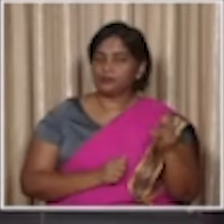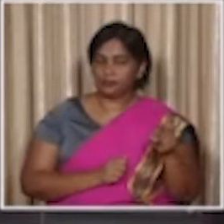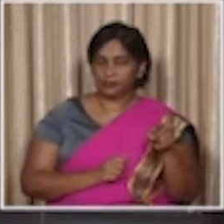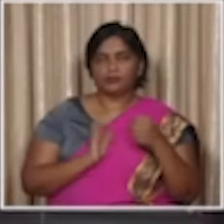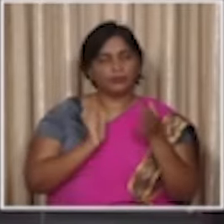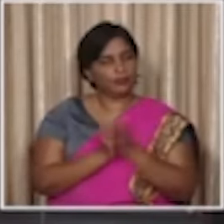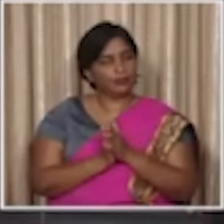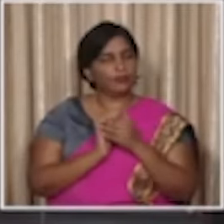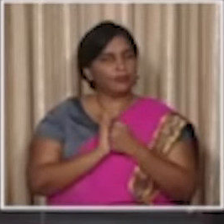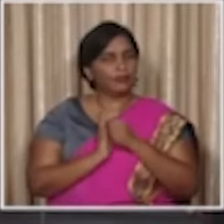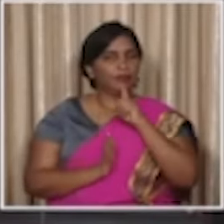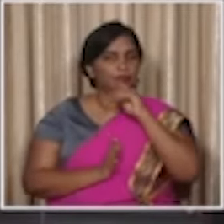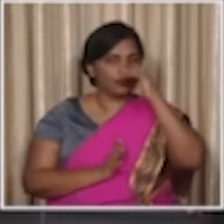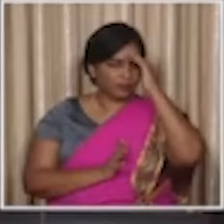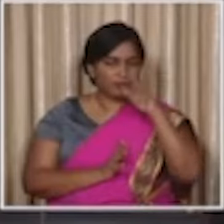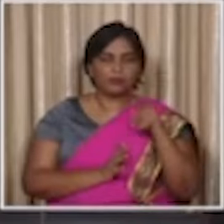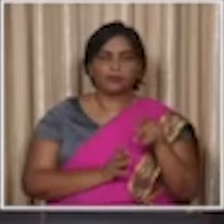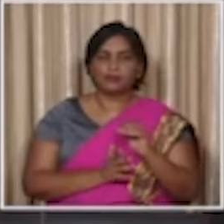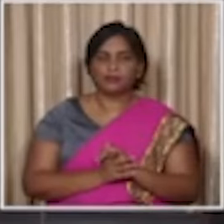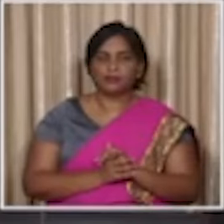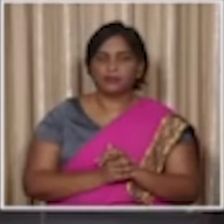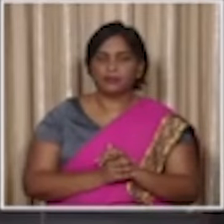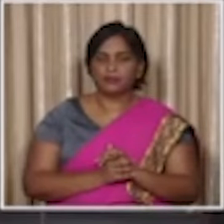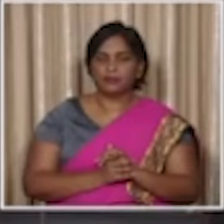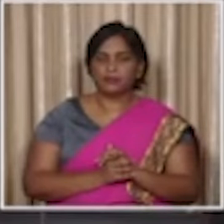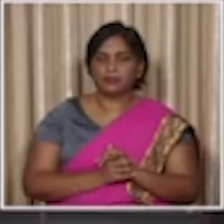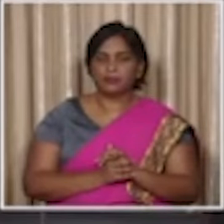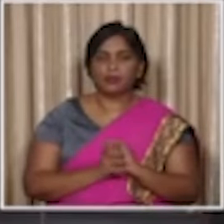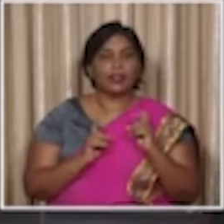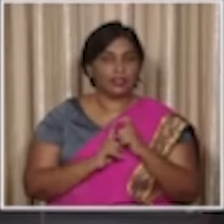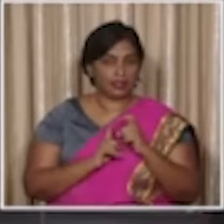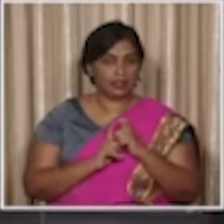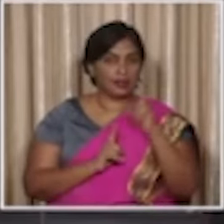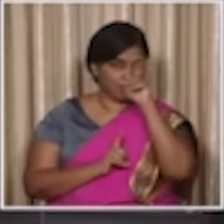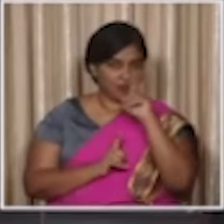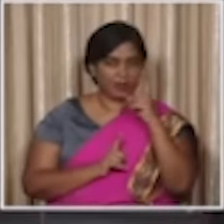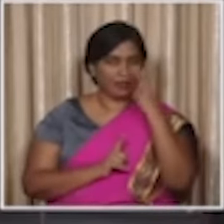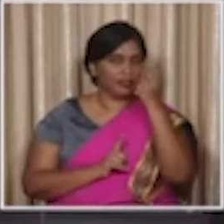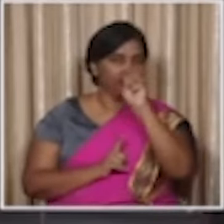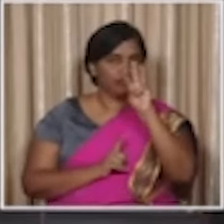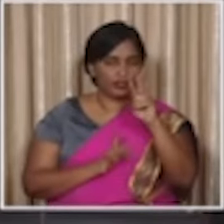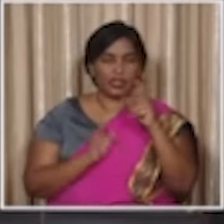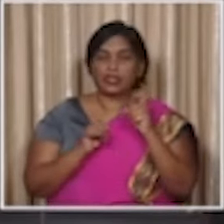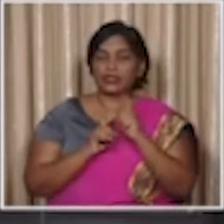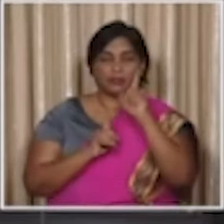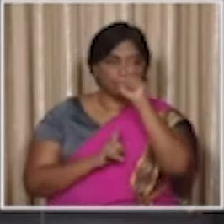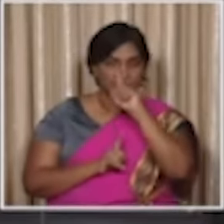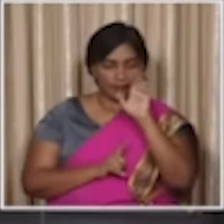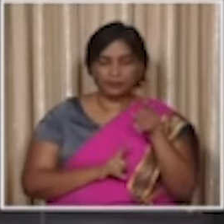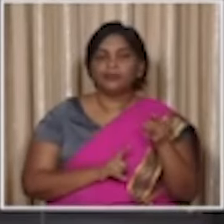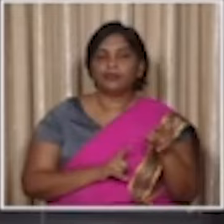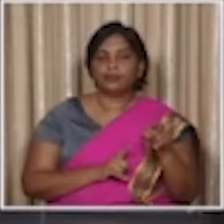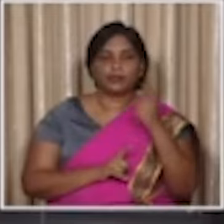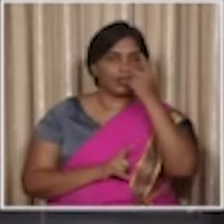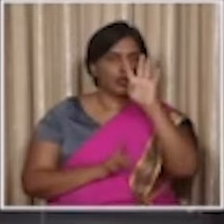ගරු කතානායකතුමනි ඉන්න දෙසැම්බර් මාසේ වෙද්දී කියන්නේ 2023 දෙසැම්බර් මාසේ වෙද්දී